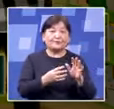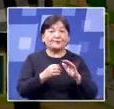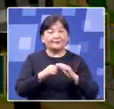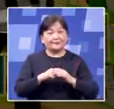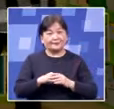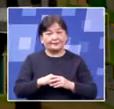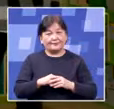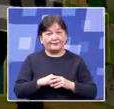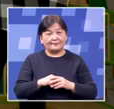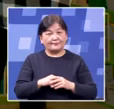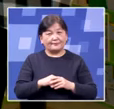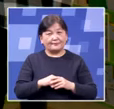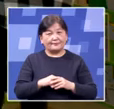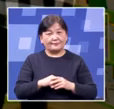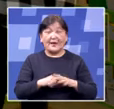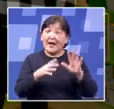9